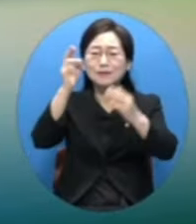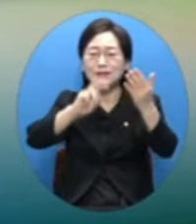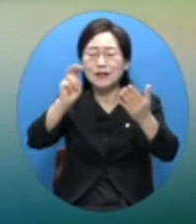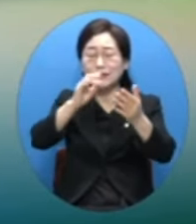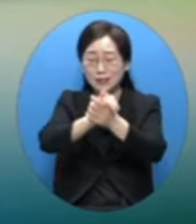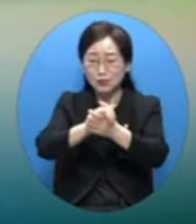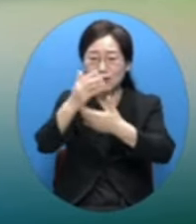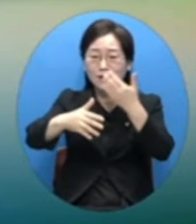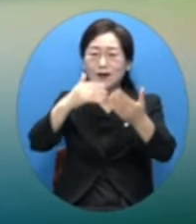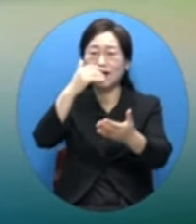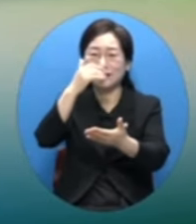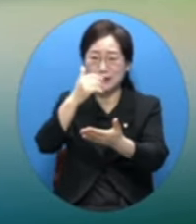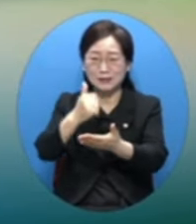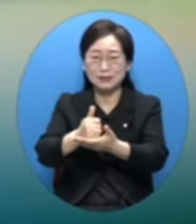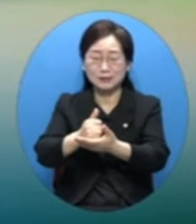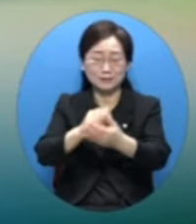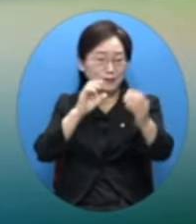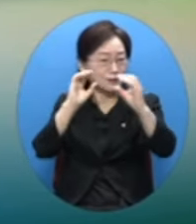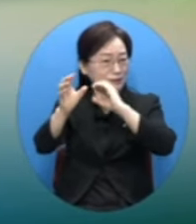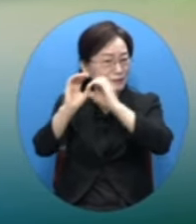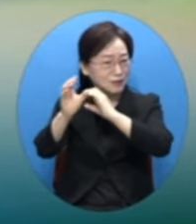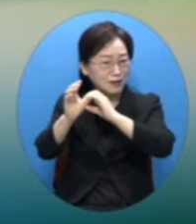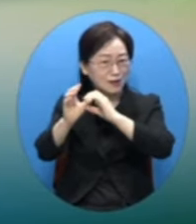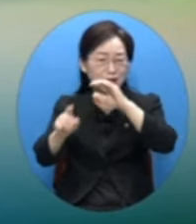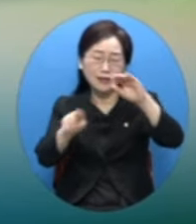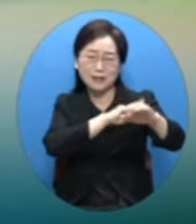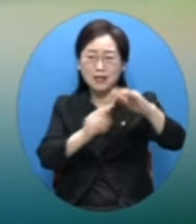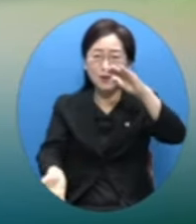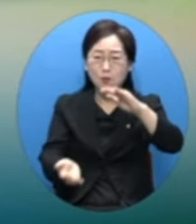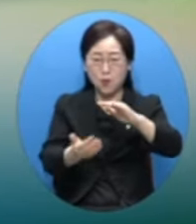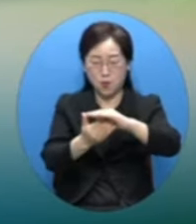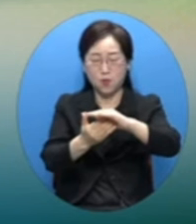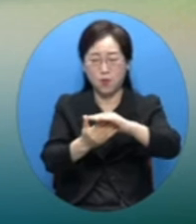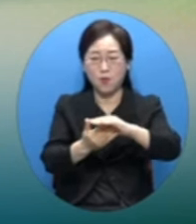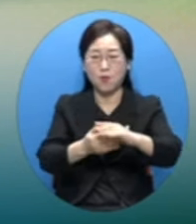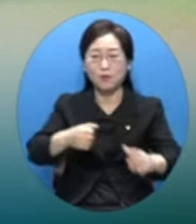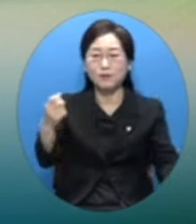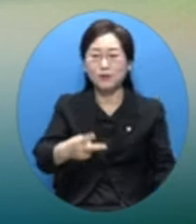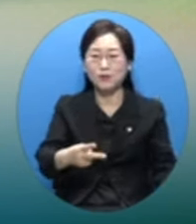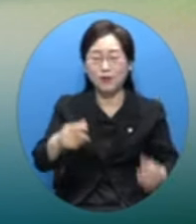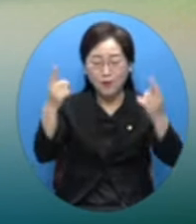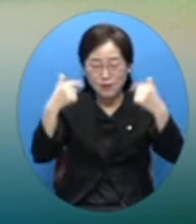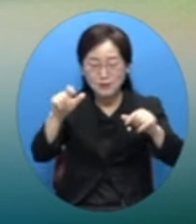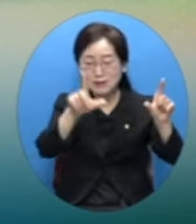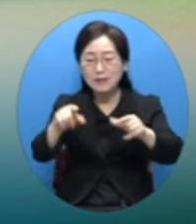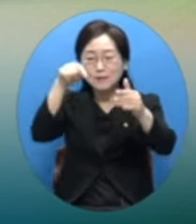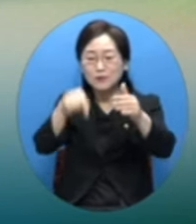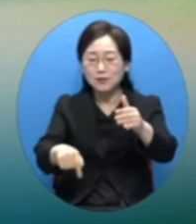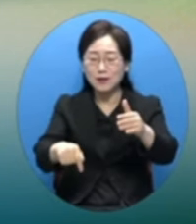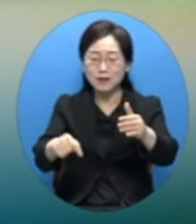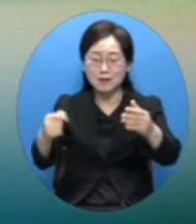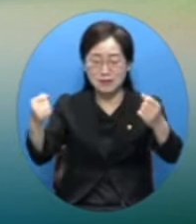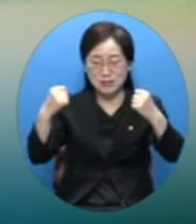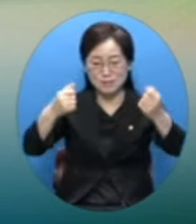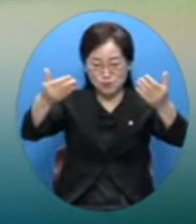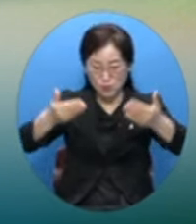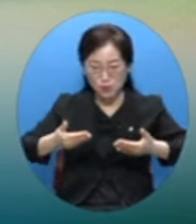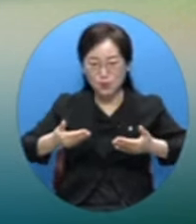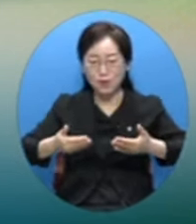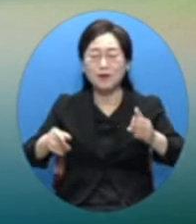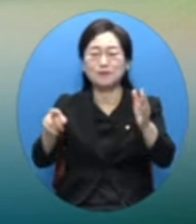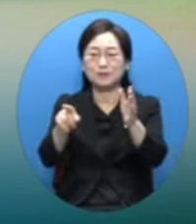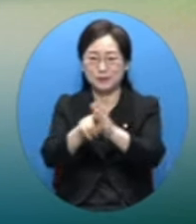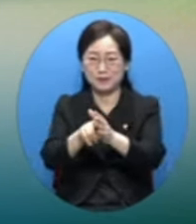기도가 하나님과 의사소통하는 최고 형식이라는 것과 언제나 우리 삶에 큰 힘을 불어넣어주는 것임을